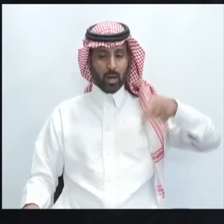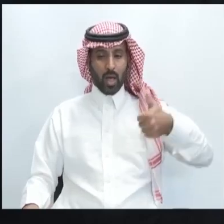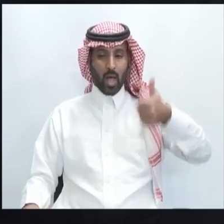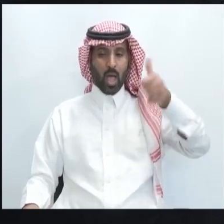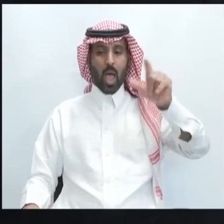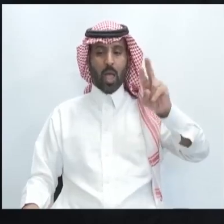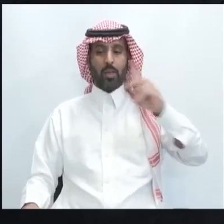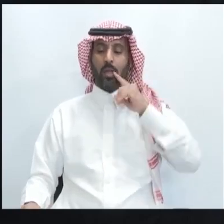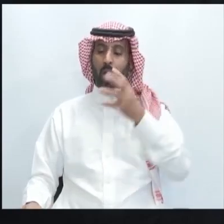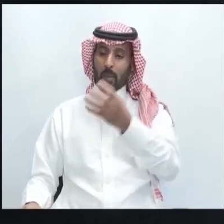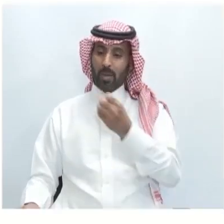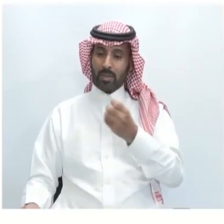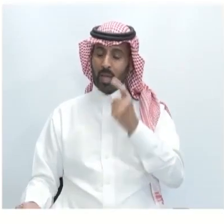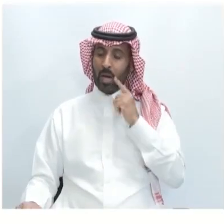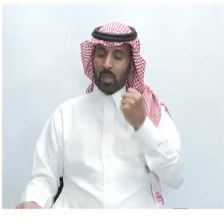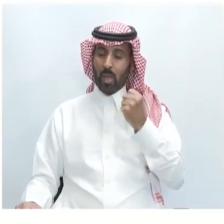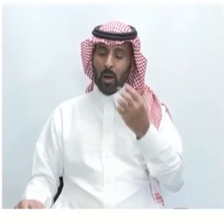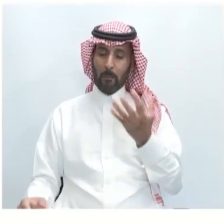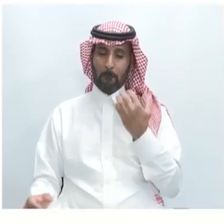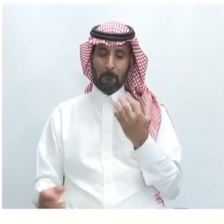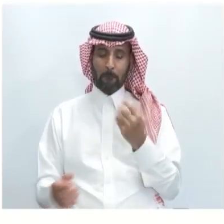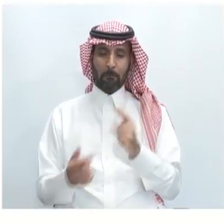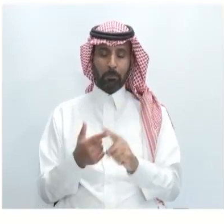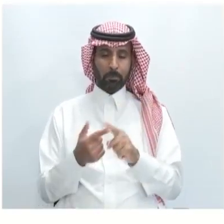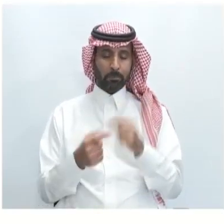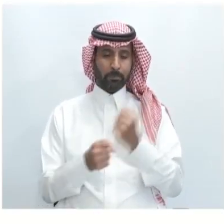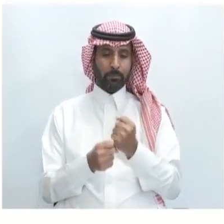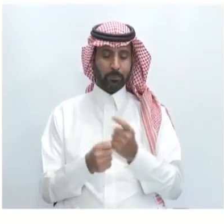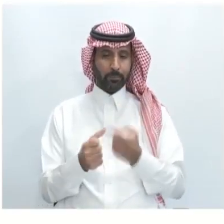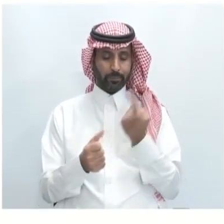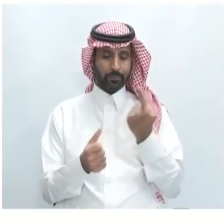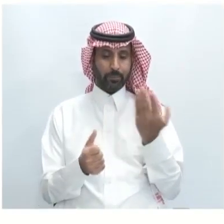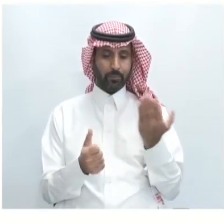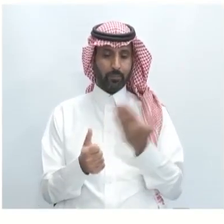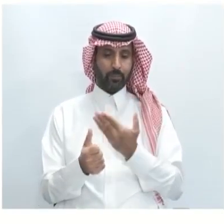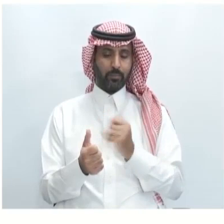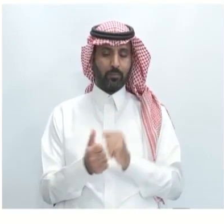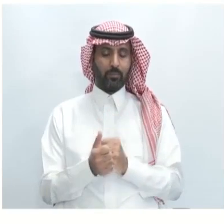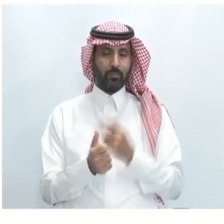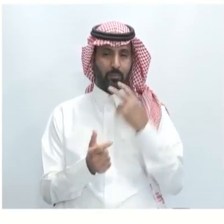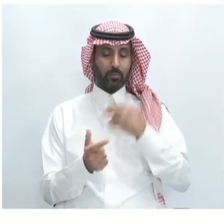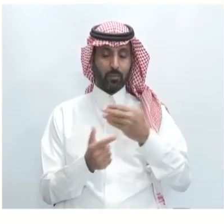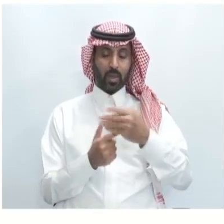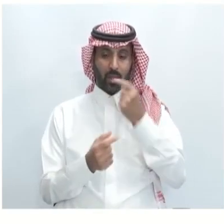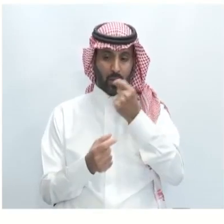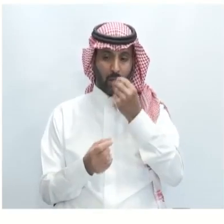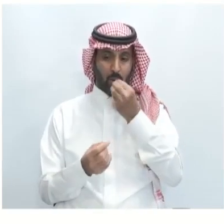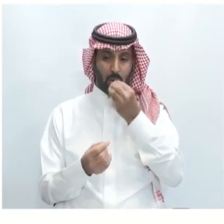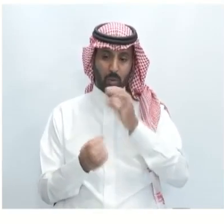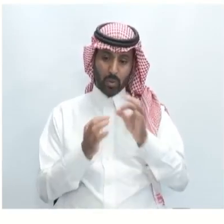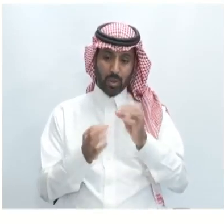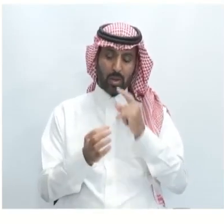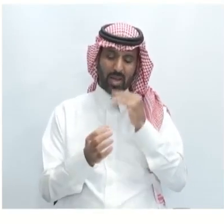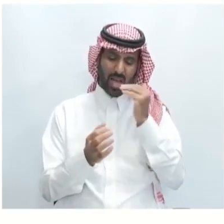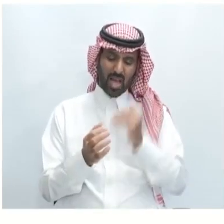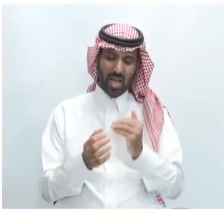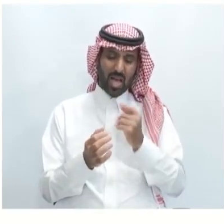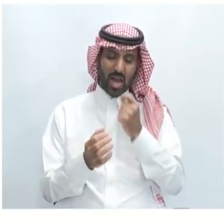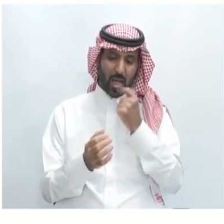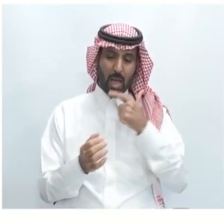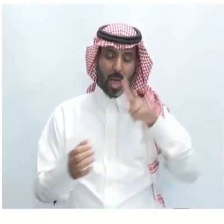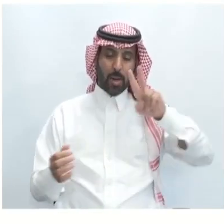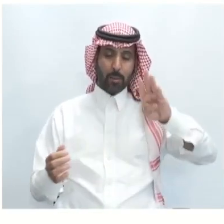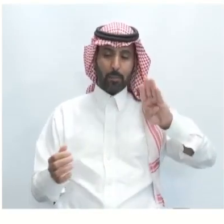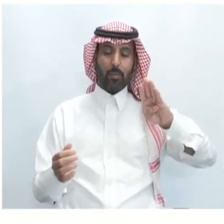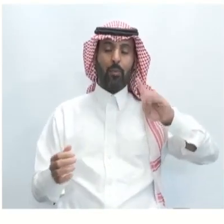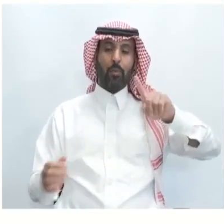للطاقه هي مصدر للطاقه هذه هي الوظيفه الاوليه النظام الغذائي القليل الكربوهيدرات